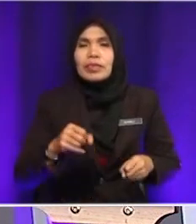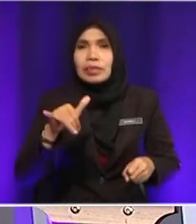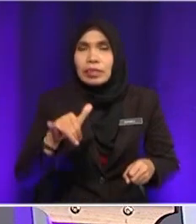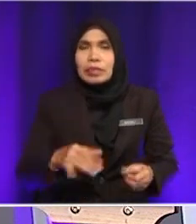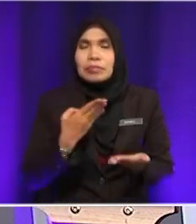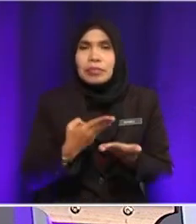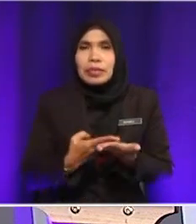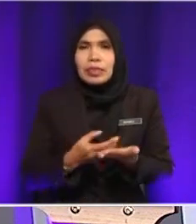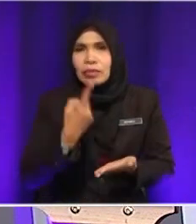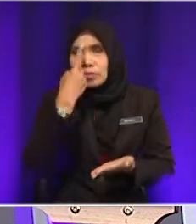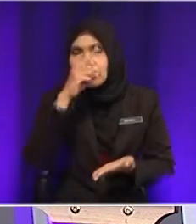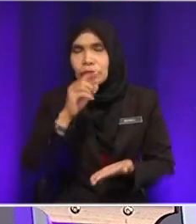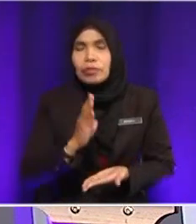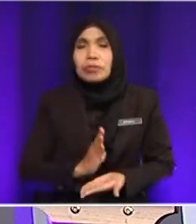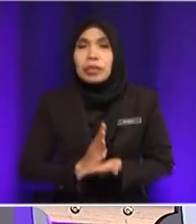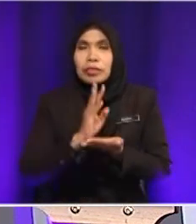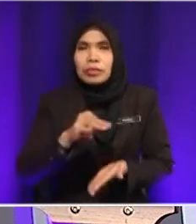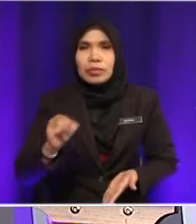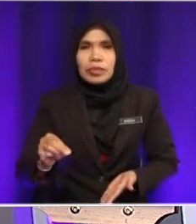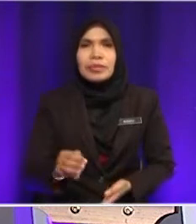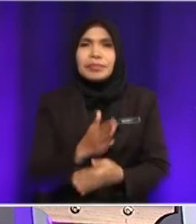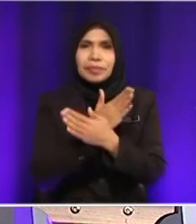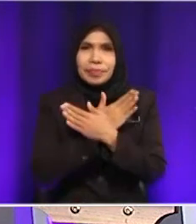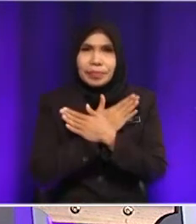murid kita di peringkat sekolah